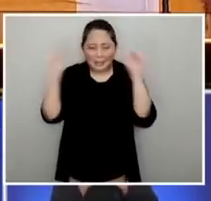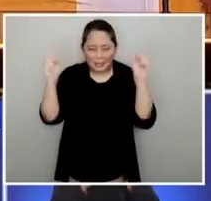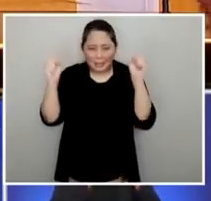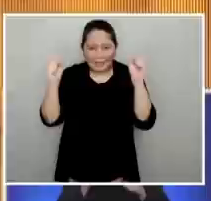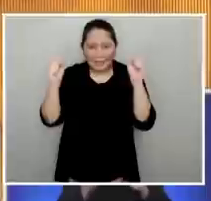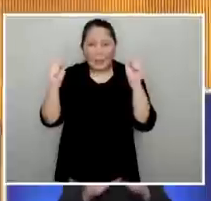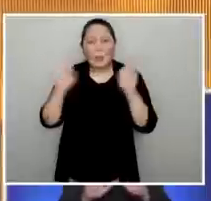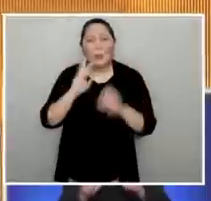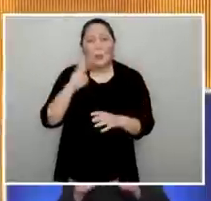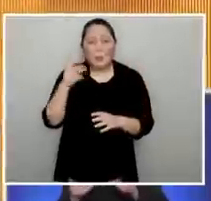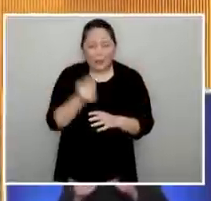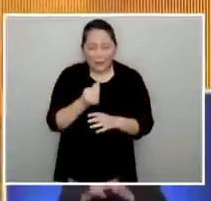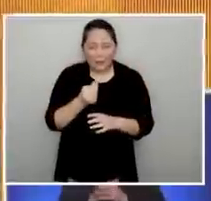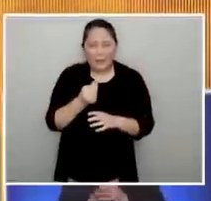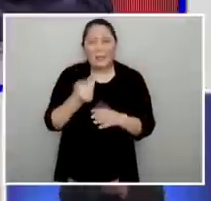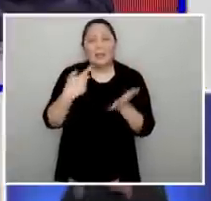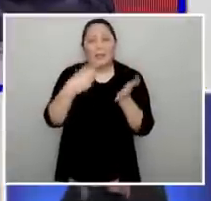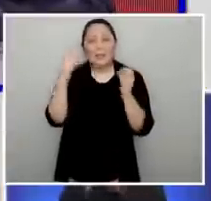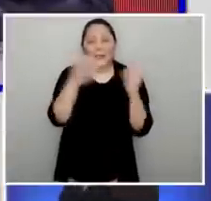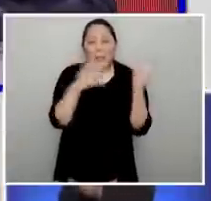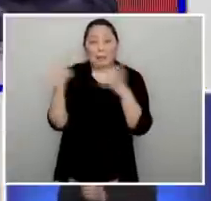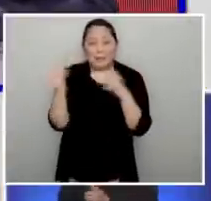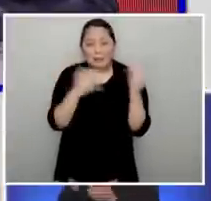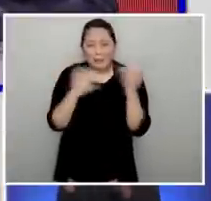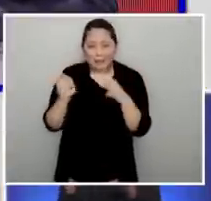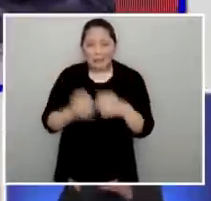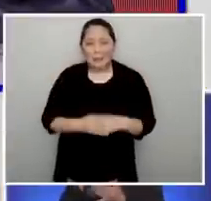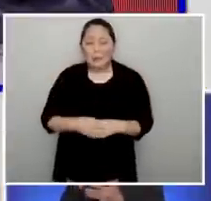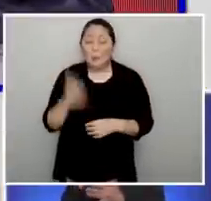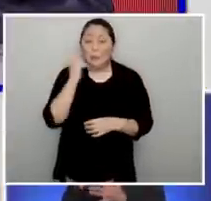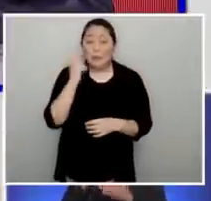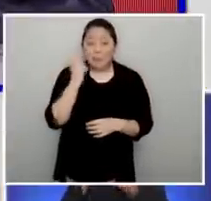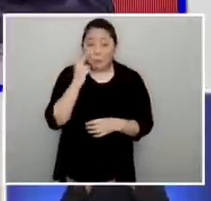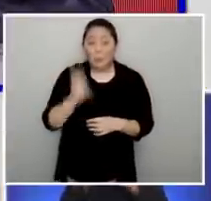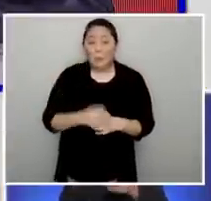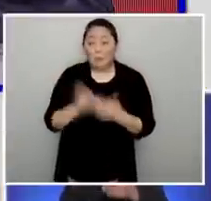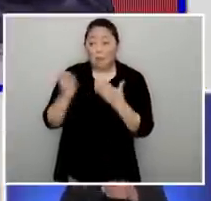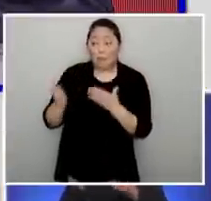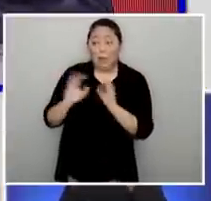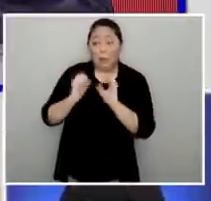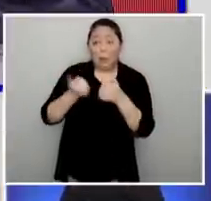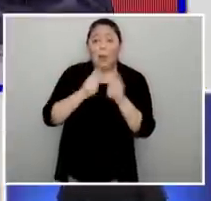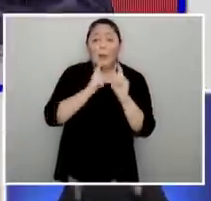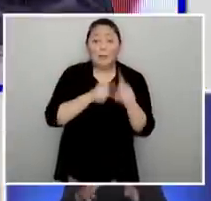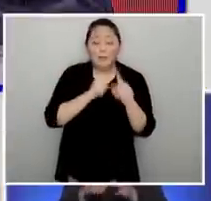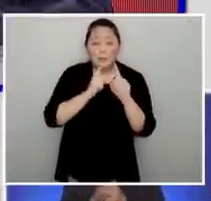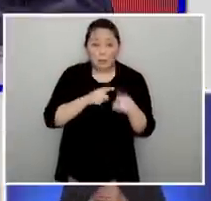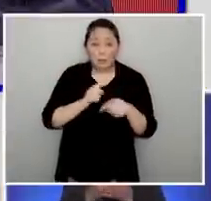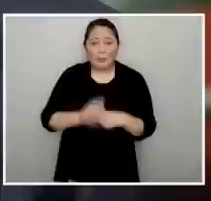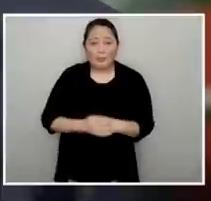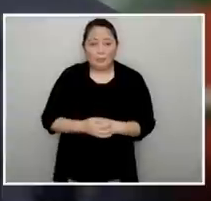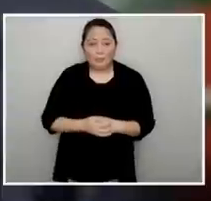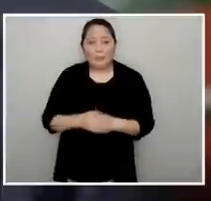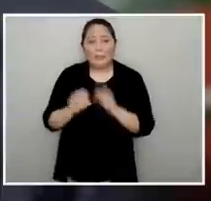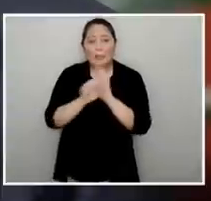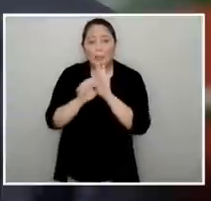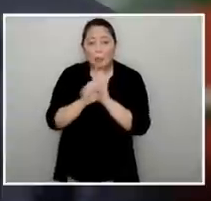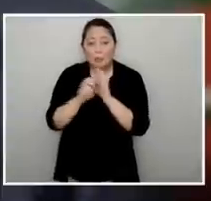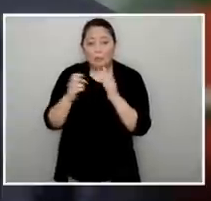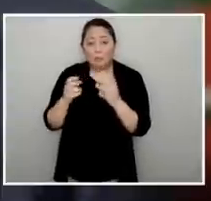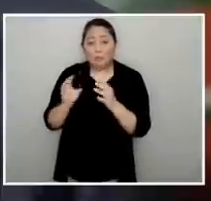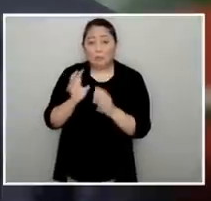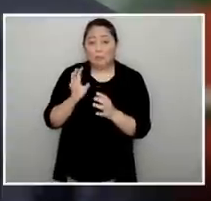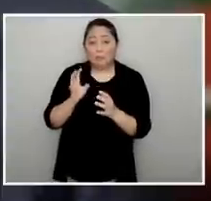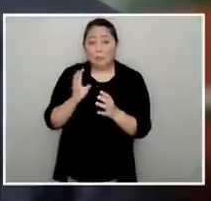ng pakikipagsagutan ng abogado. Ang IATF, ang mga nangunguna dyan, mga abogado. And the issue is health. Combative ako,